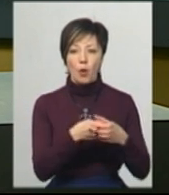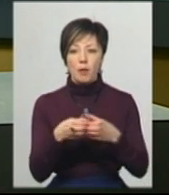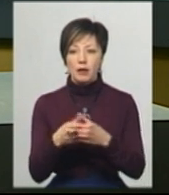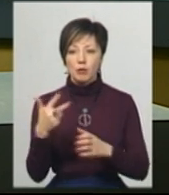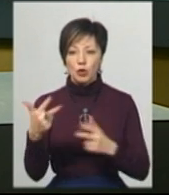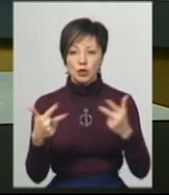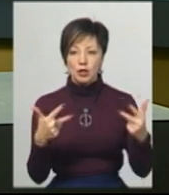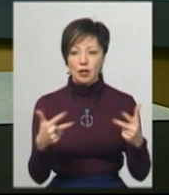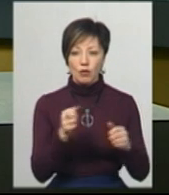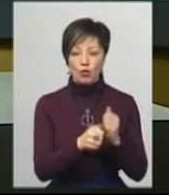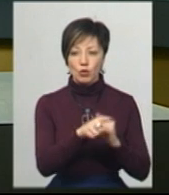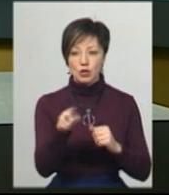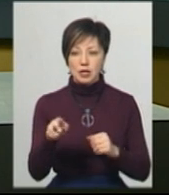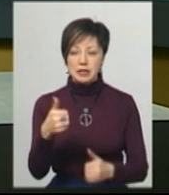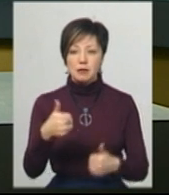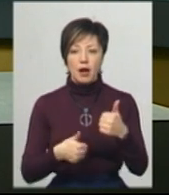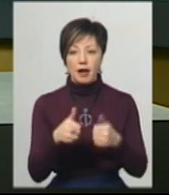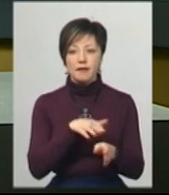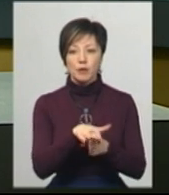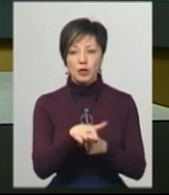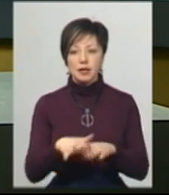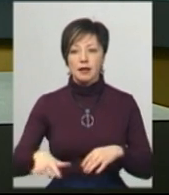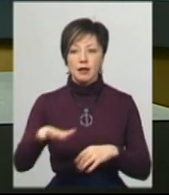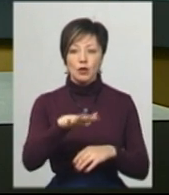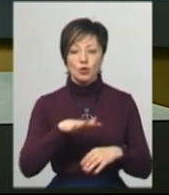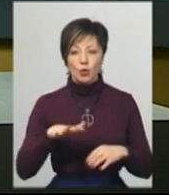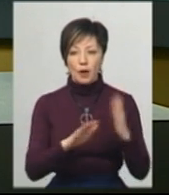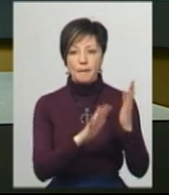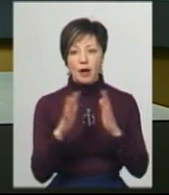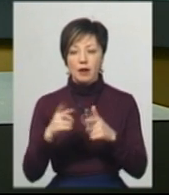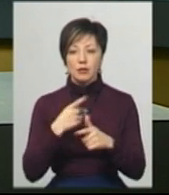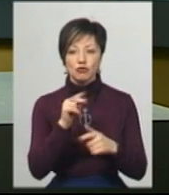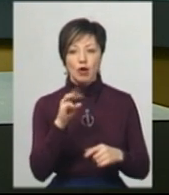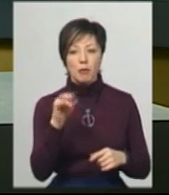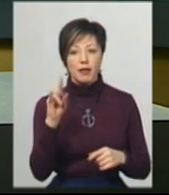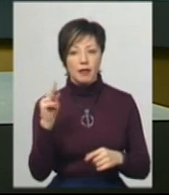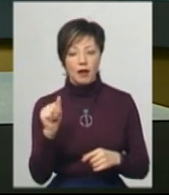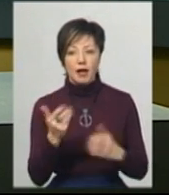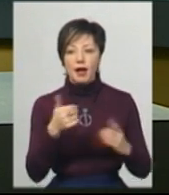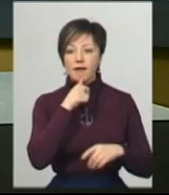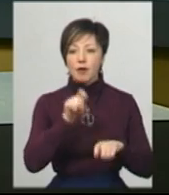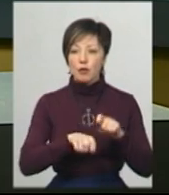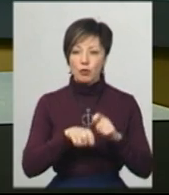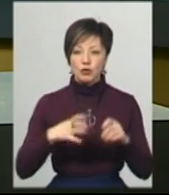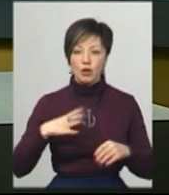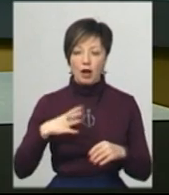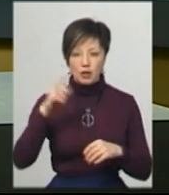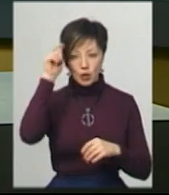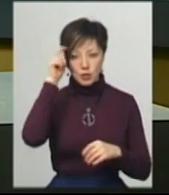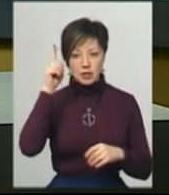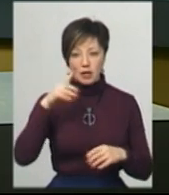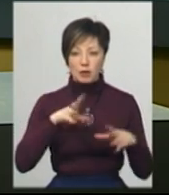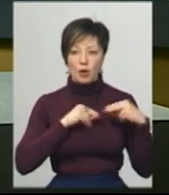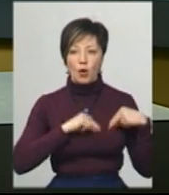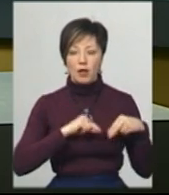3 чоловіка у кожній. Квест-змагання відбулися на території парку імені Михайла Чекмана. Які випробування чекали на юнаків, знає мій